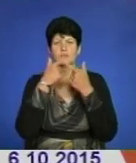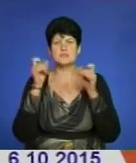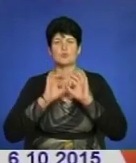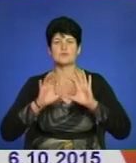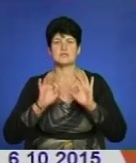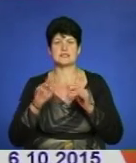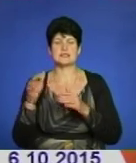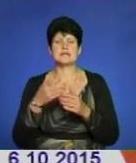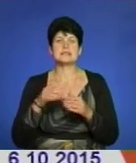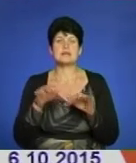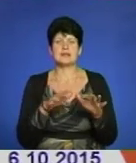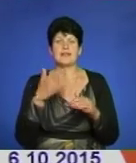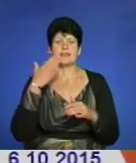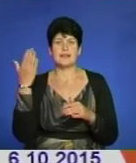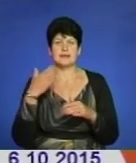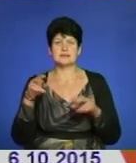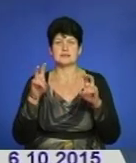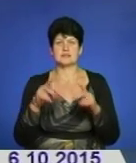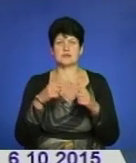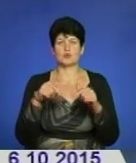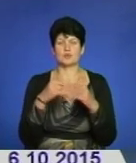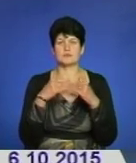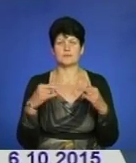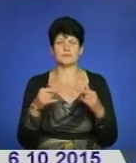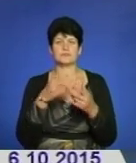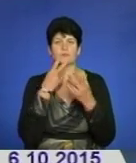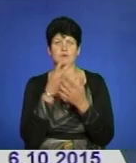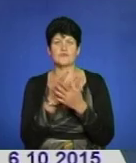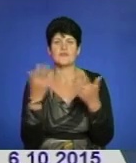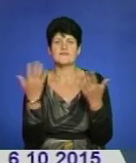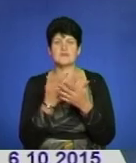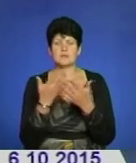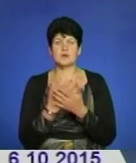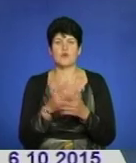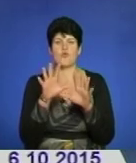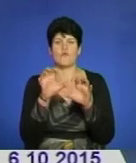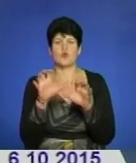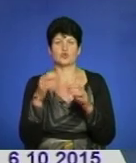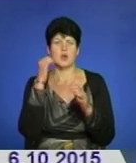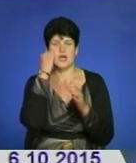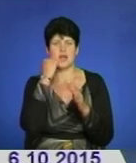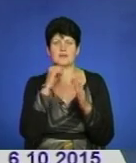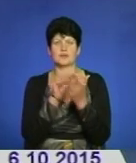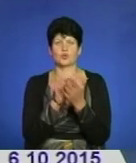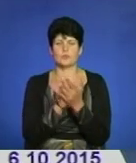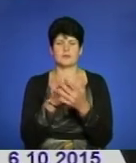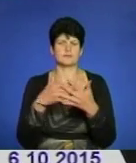заходів, лекцій, засідань за круглим столом, демонстрації фільмів, виставок, фото та архівних документів тощо.